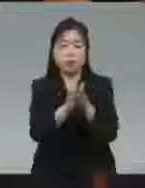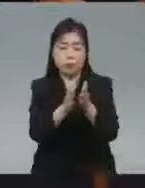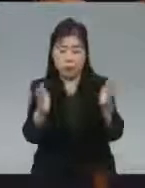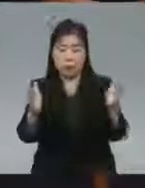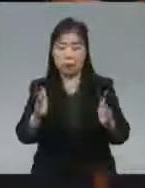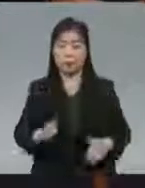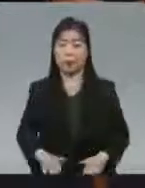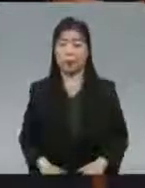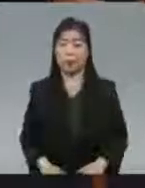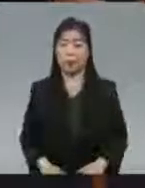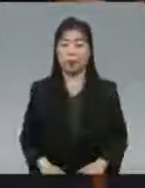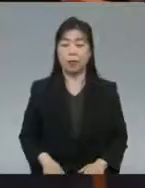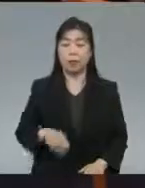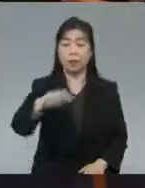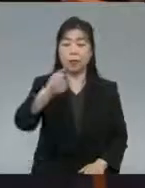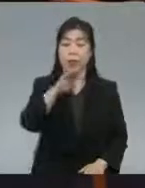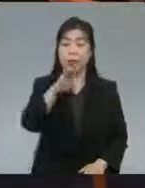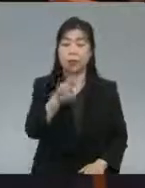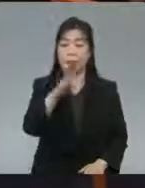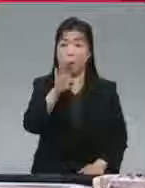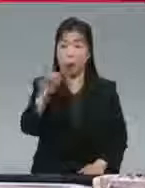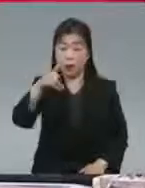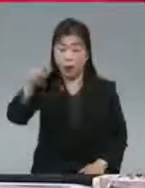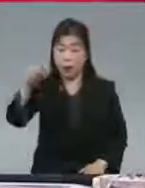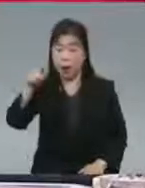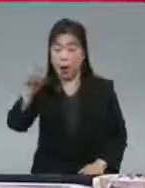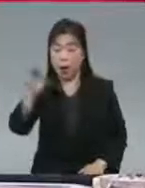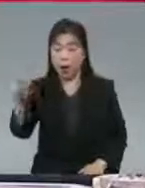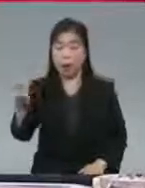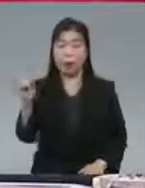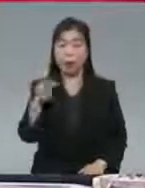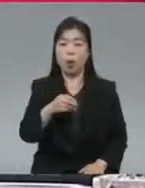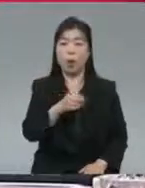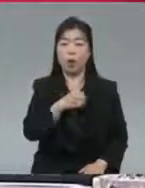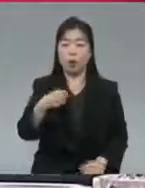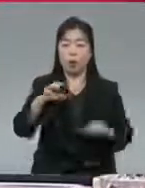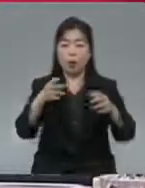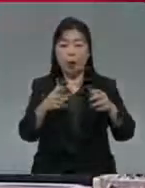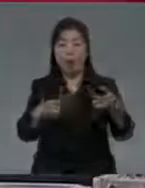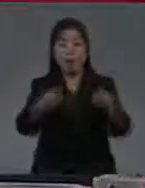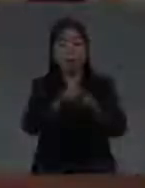交流協力の強化に向けた方策を話し合います